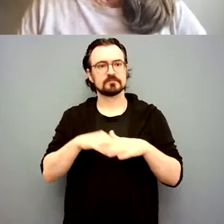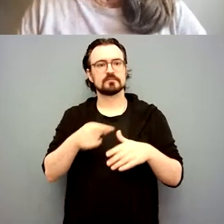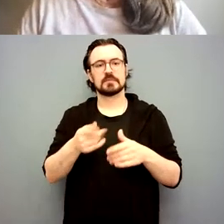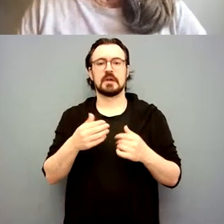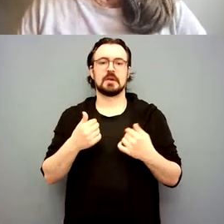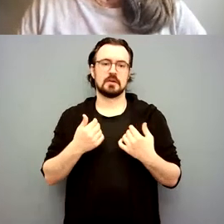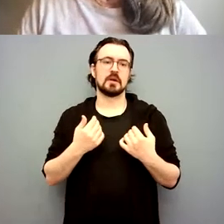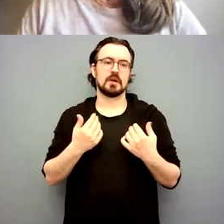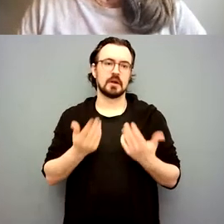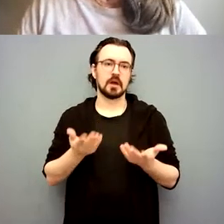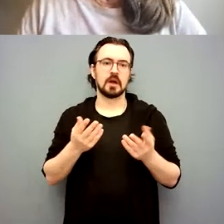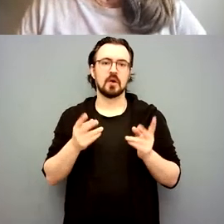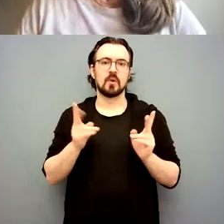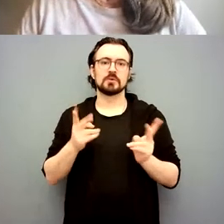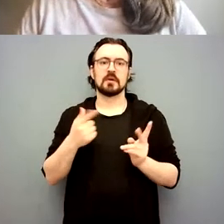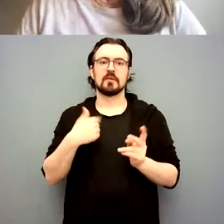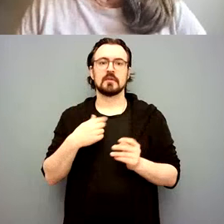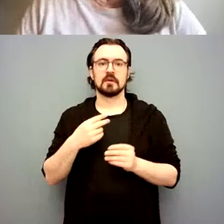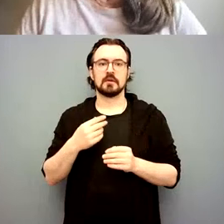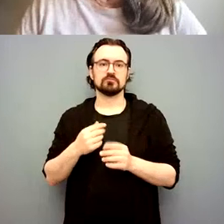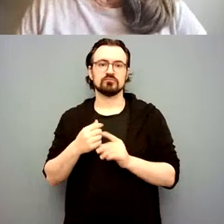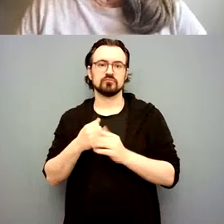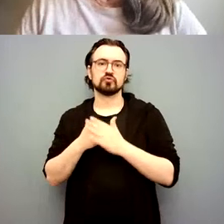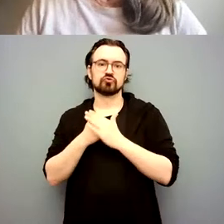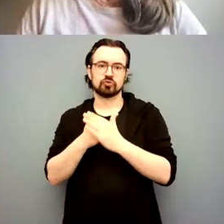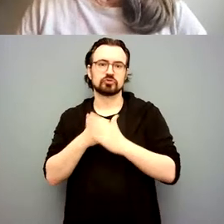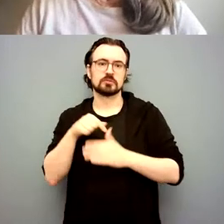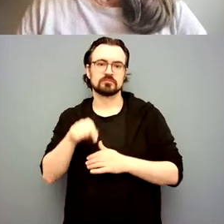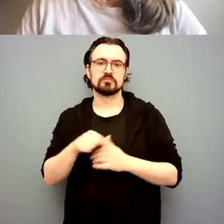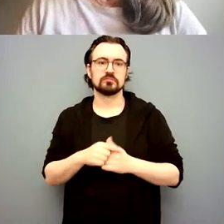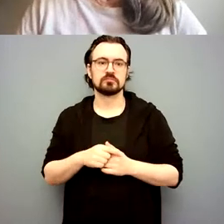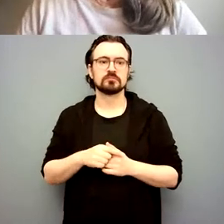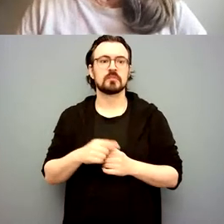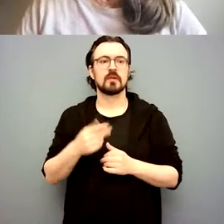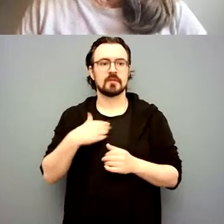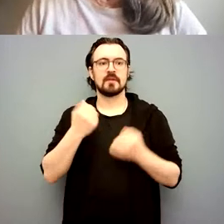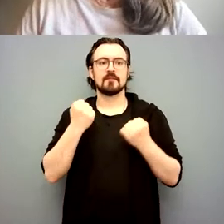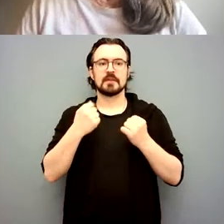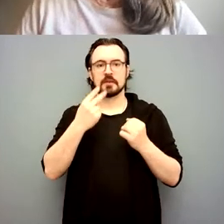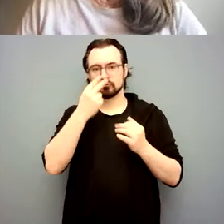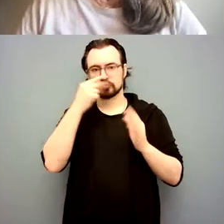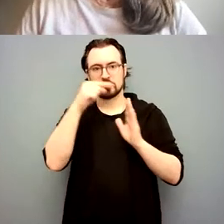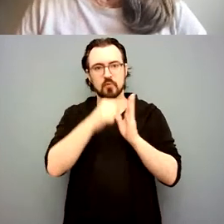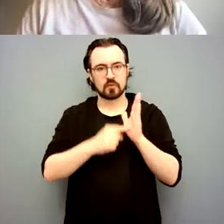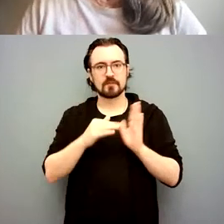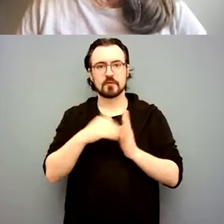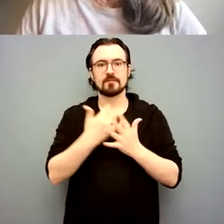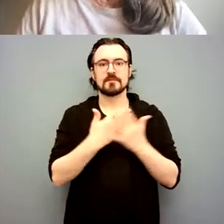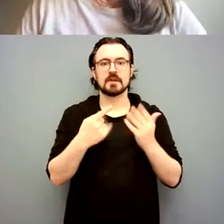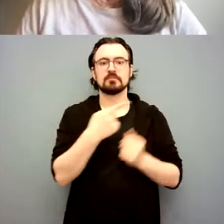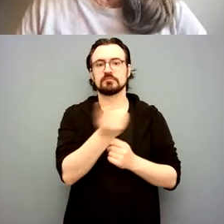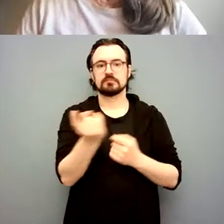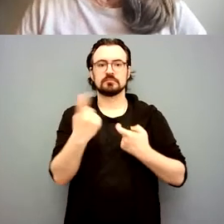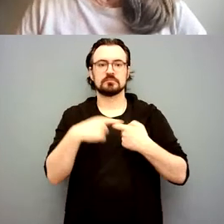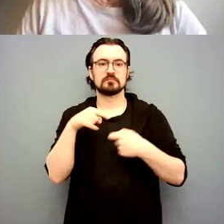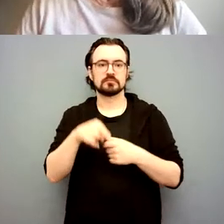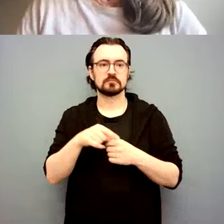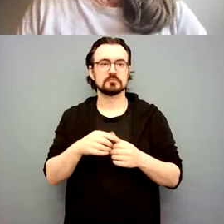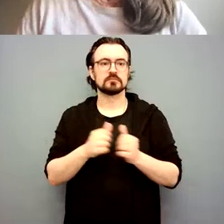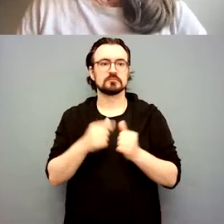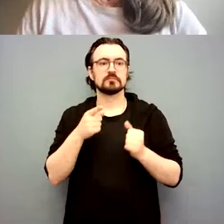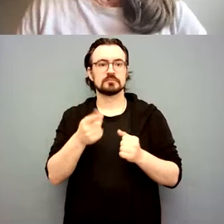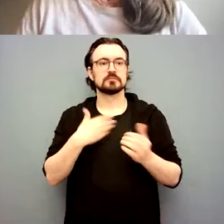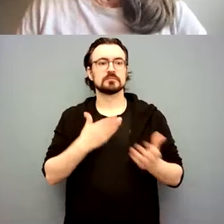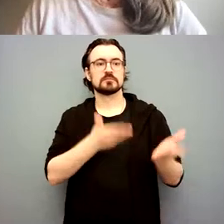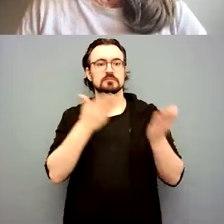Och det är naturligtvis någonting som vi ställer oss bakom. Så att det var viktiga synpunkter från flera av er beträffande det. Och med det lämnar